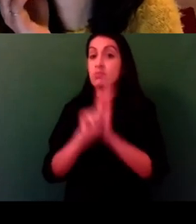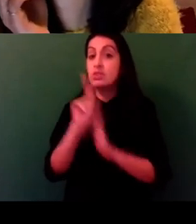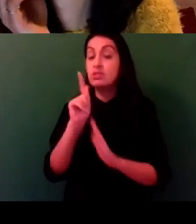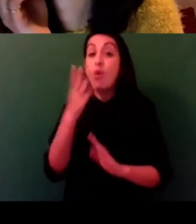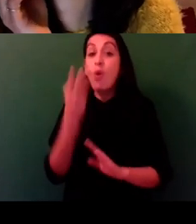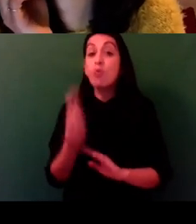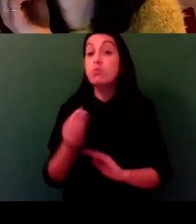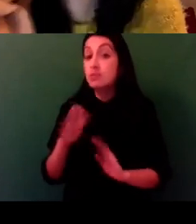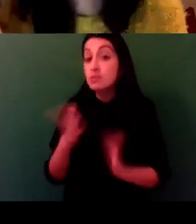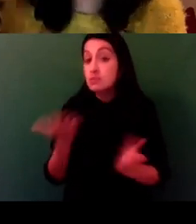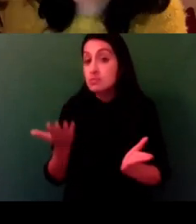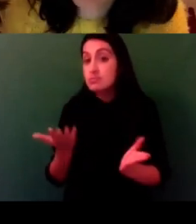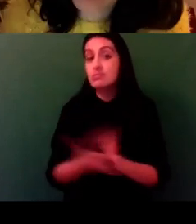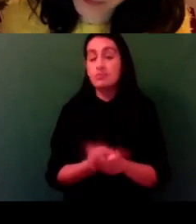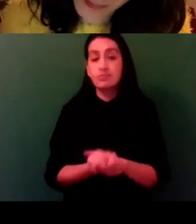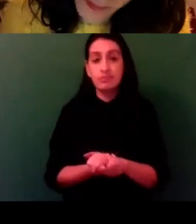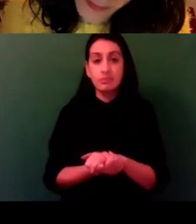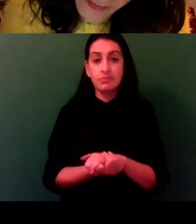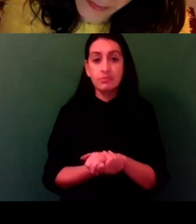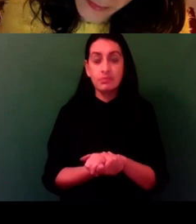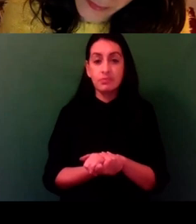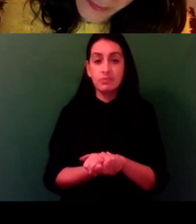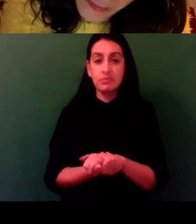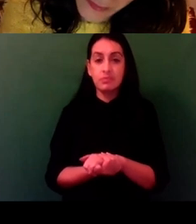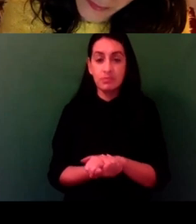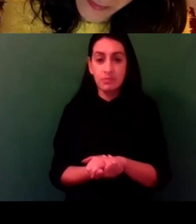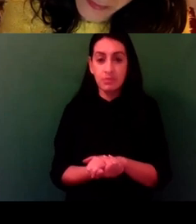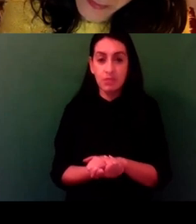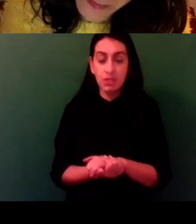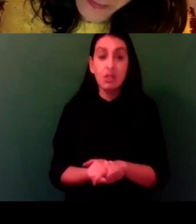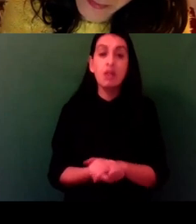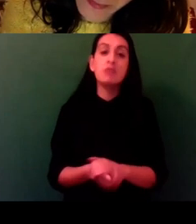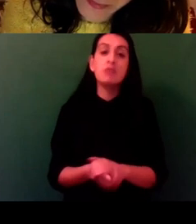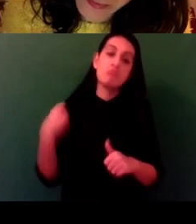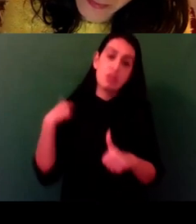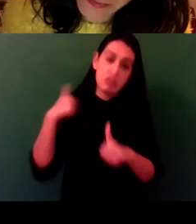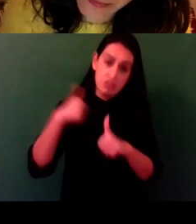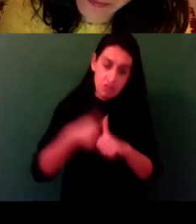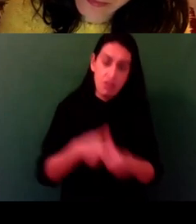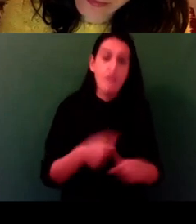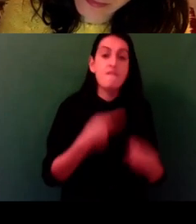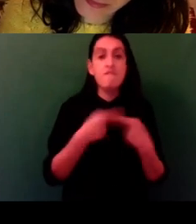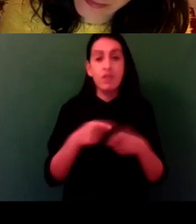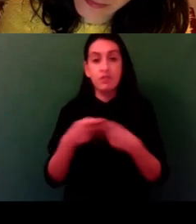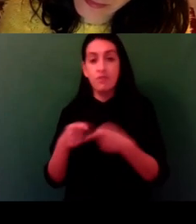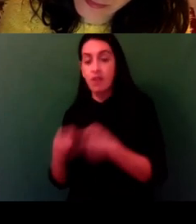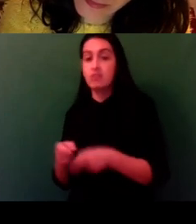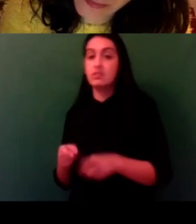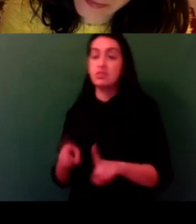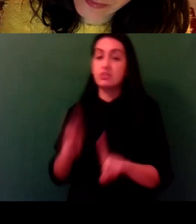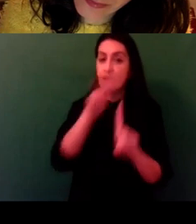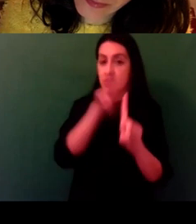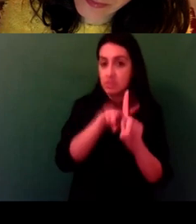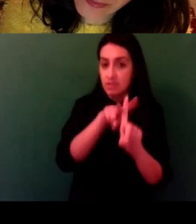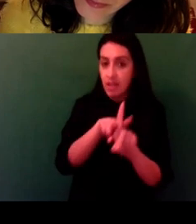yaparlar. Çok kabaca böyle. Tabii ki bir sürü bileşenlerin destek verdiğini, katkıda bulunduğunu unutmayalım. Yani